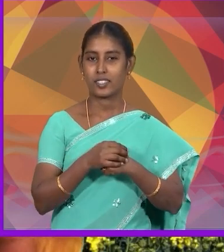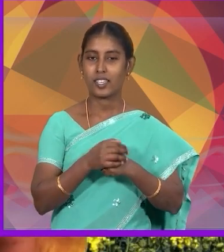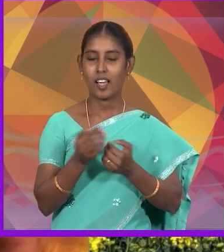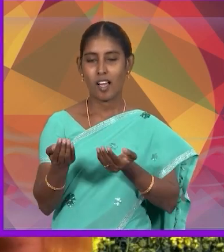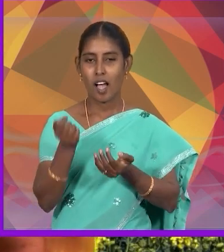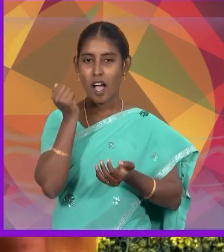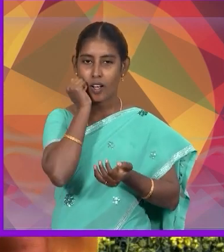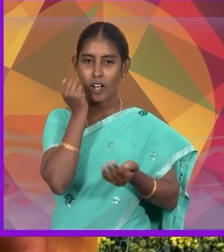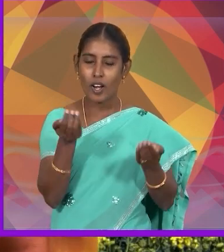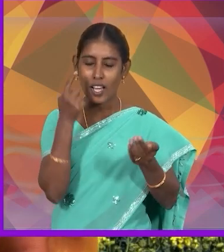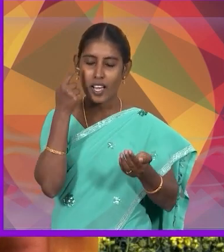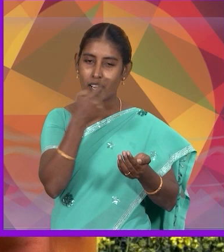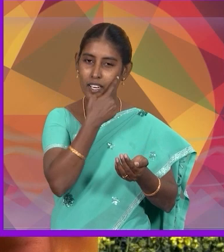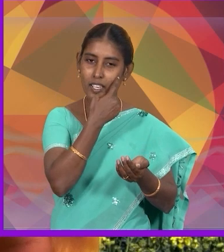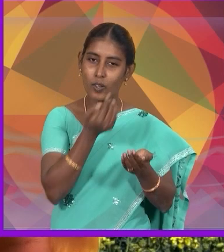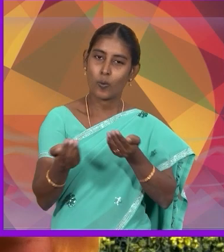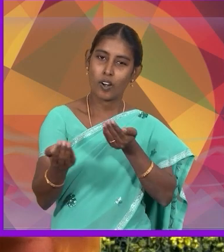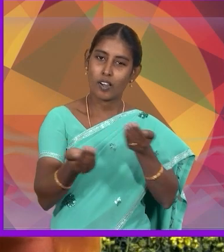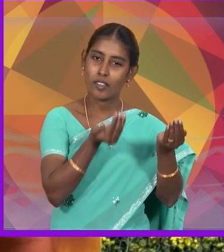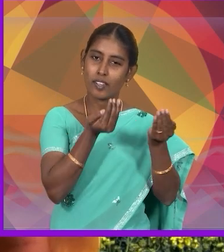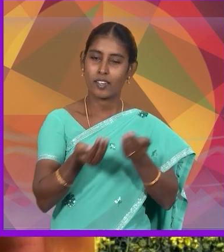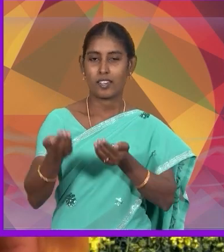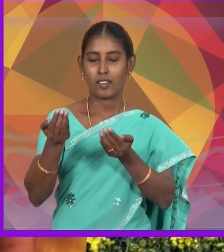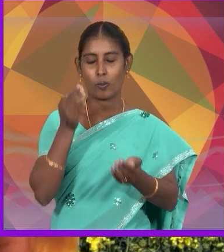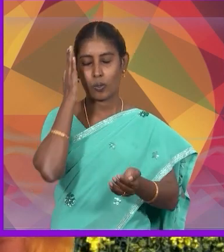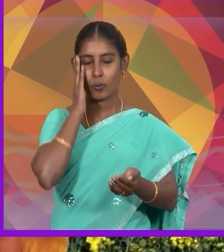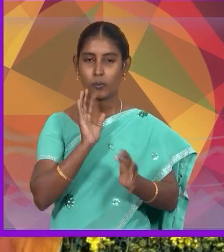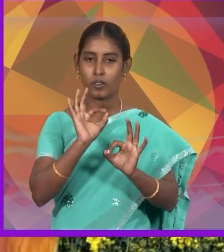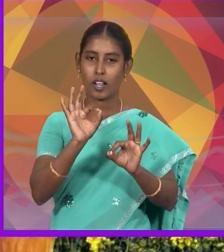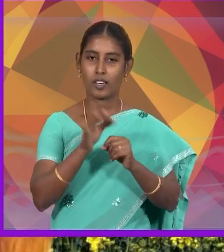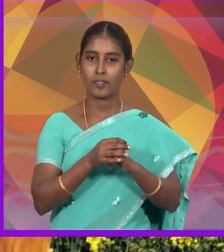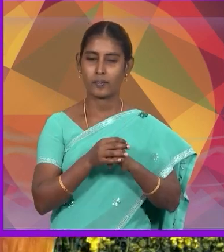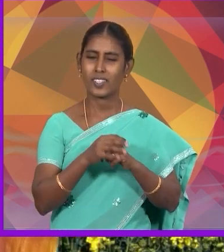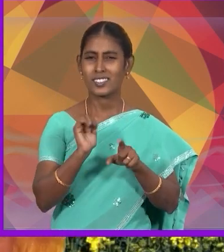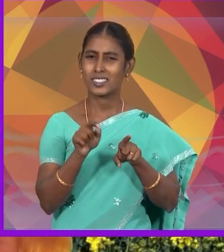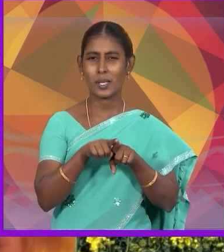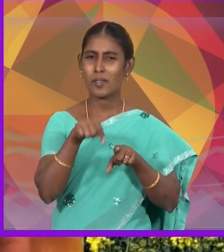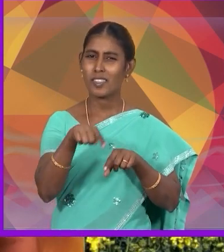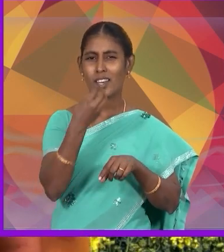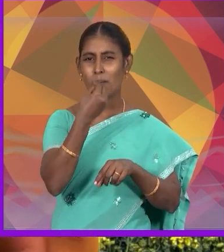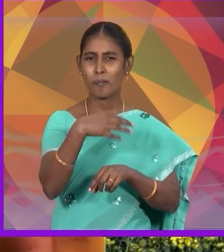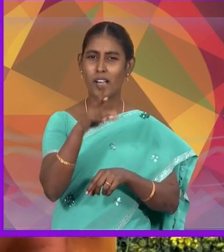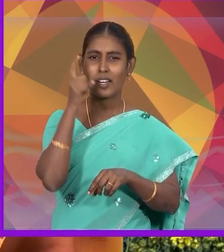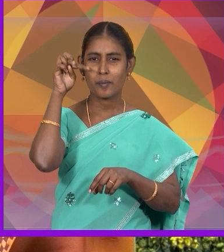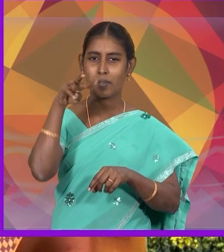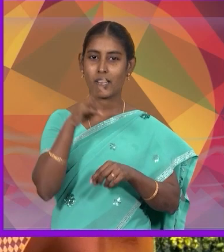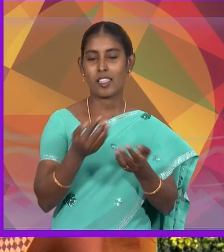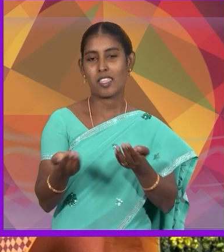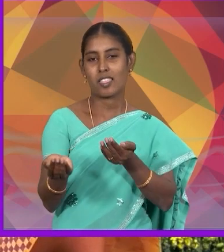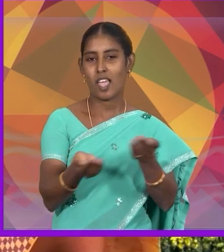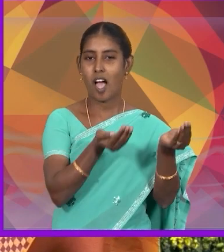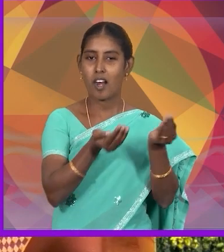கண்ணே கண்மணியே நீ கண்ணுறங்கு. இது என்ன பாடல்ங்க? இது